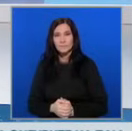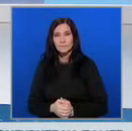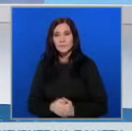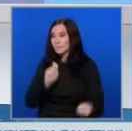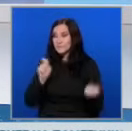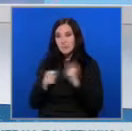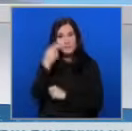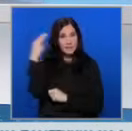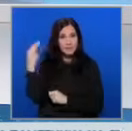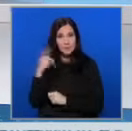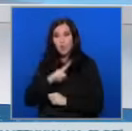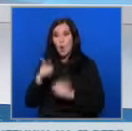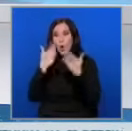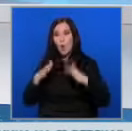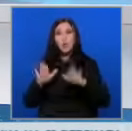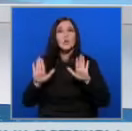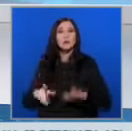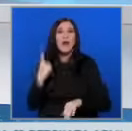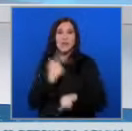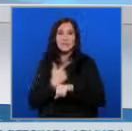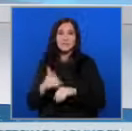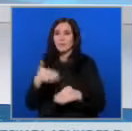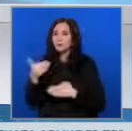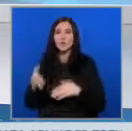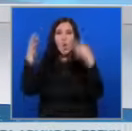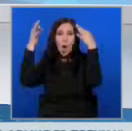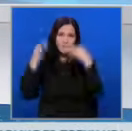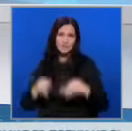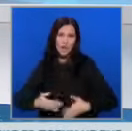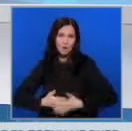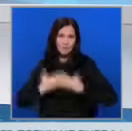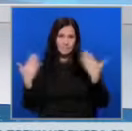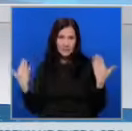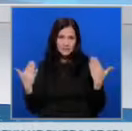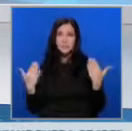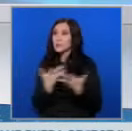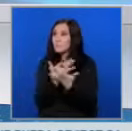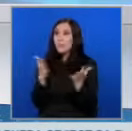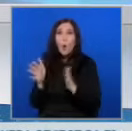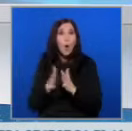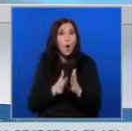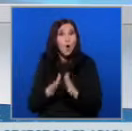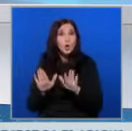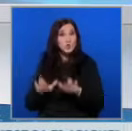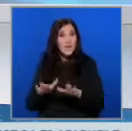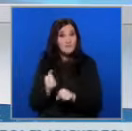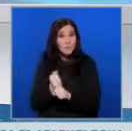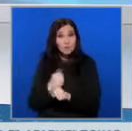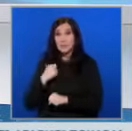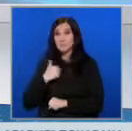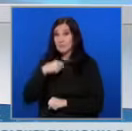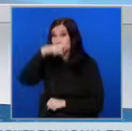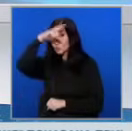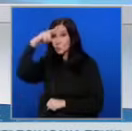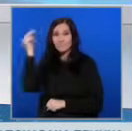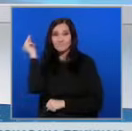Сменяме темата сега. До Коледа остава седмица. Предстоящите официални празници обаче за доста хора остават работни. А от инспекцията по